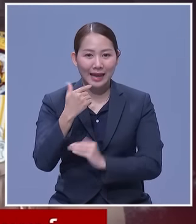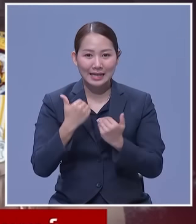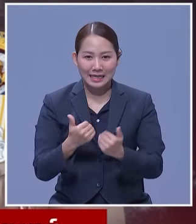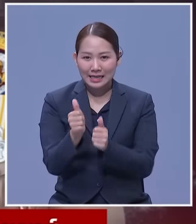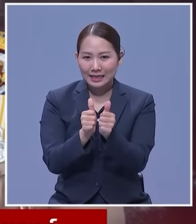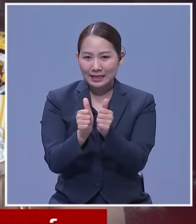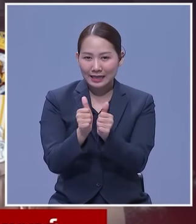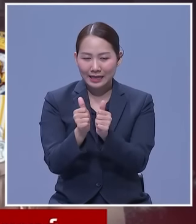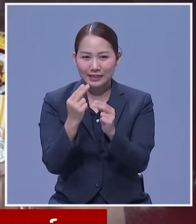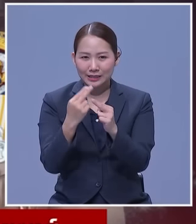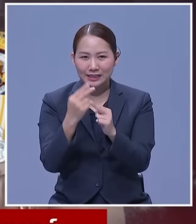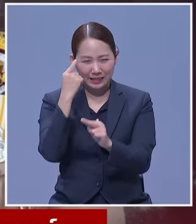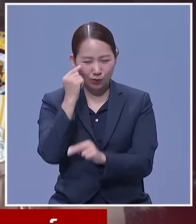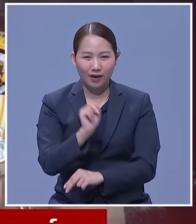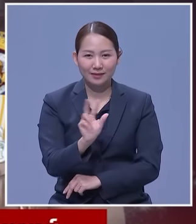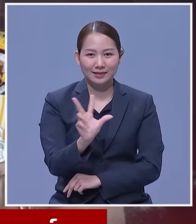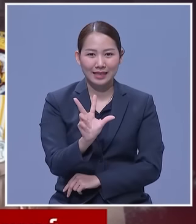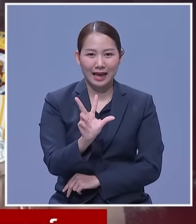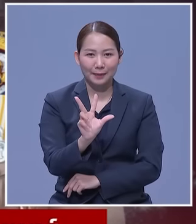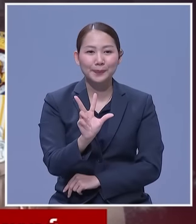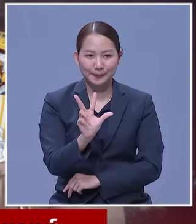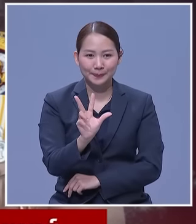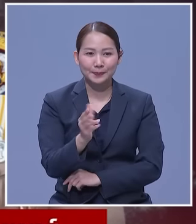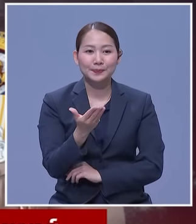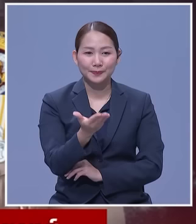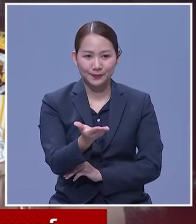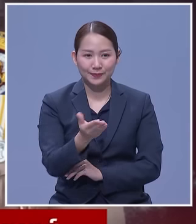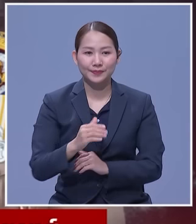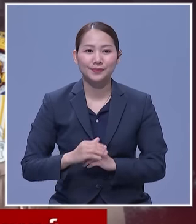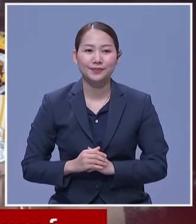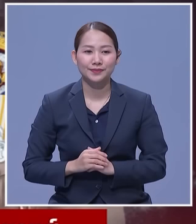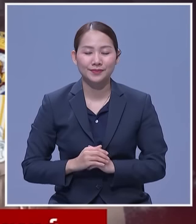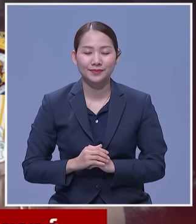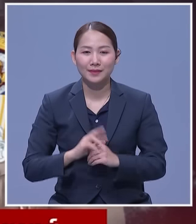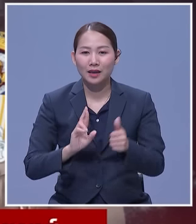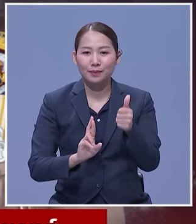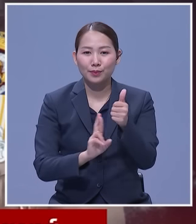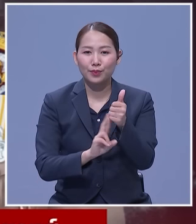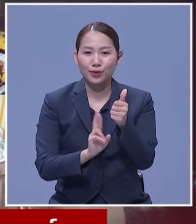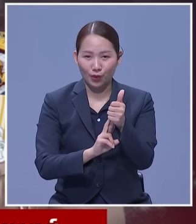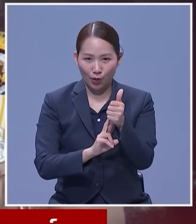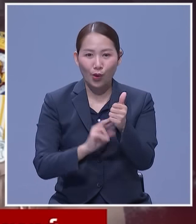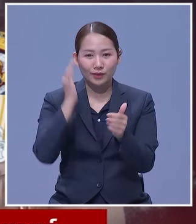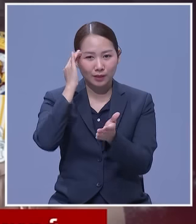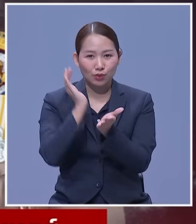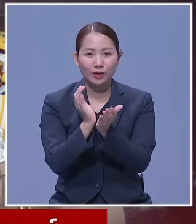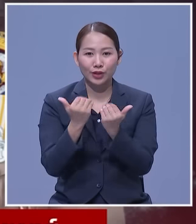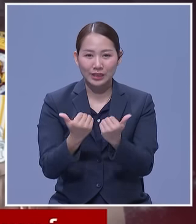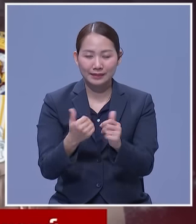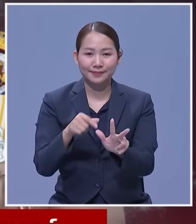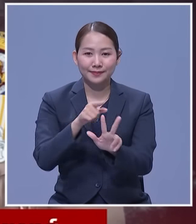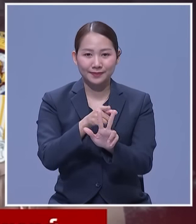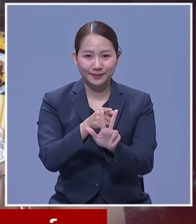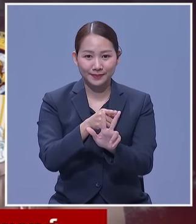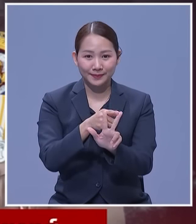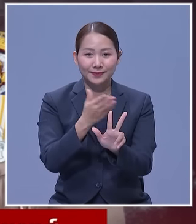นี้นะคะก็ประกอบไปด้วยท่านแรกค่ะพลตำรวจเอกตรัสพันเพชรรองผบ.ตร.ท่านที่2คือพลตำรวจเอกธนาชูวงศ์